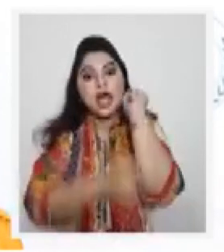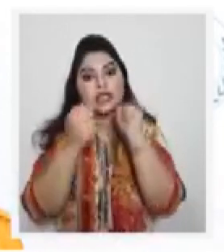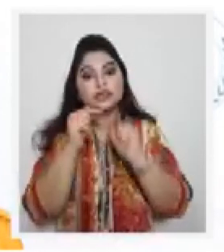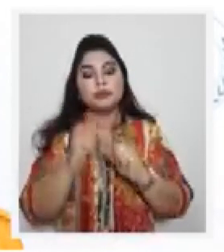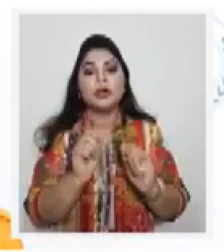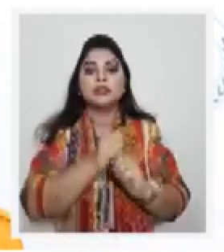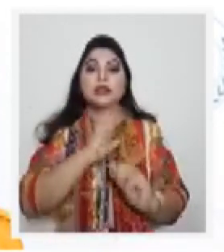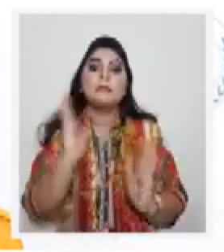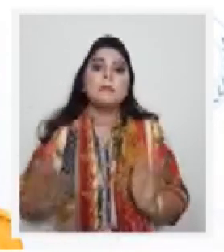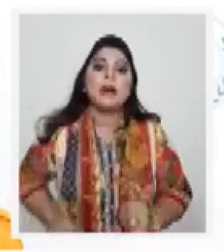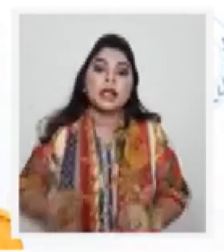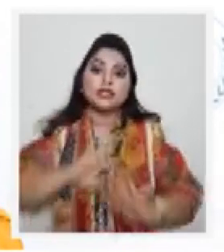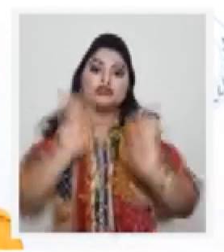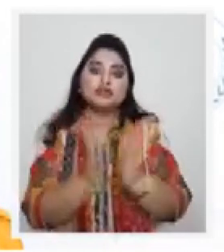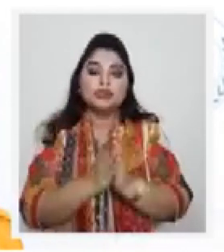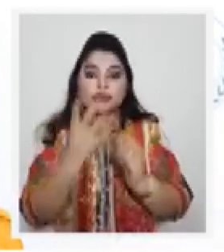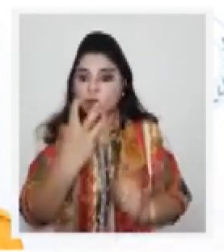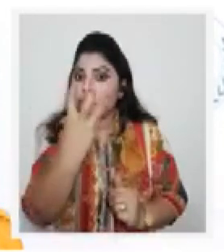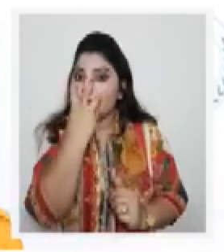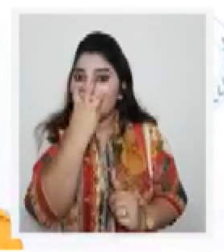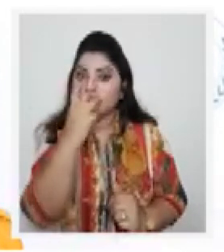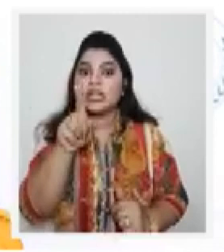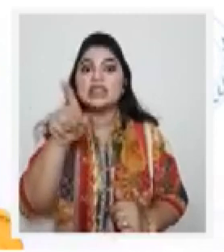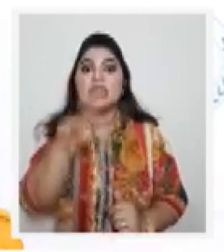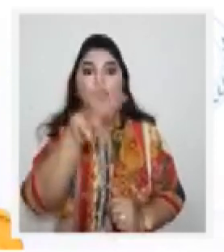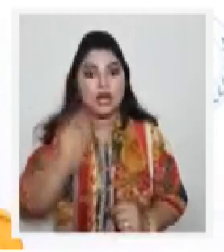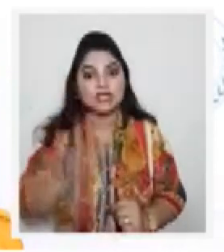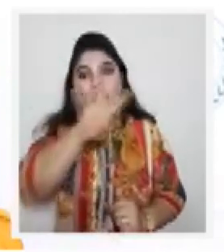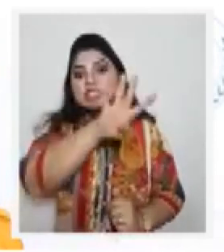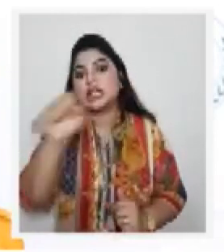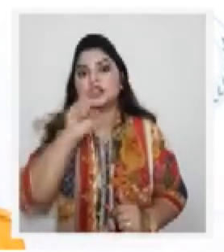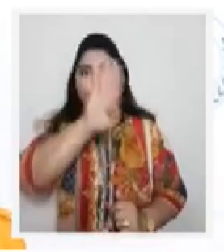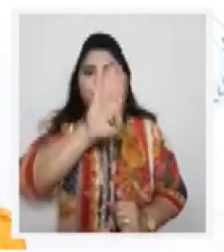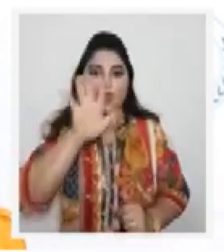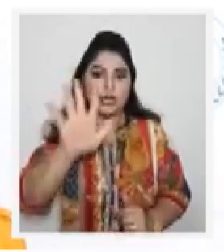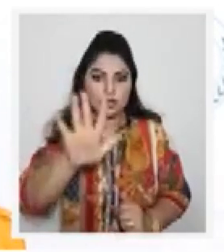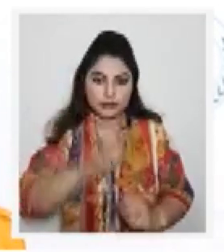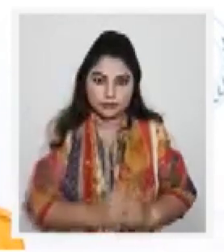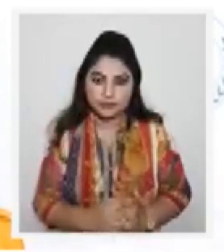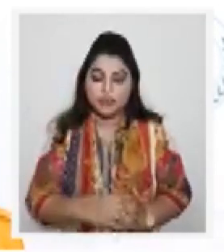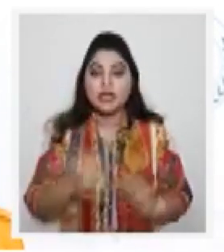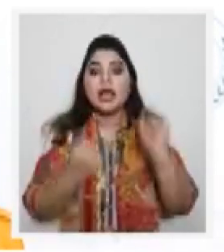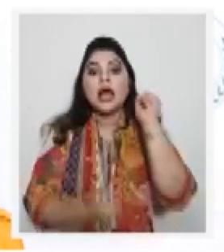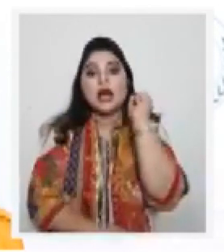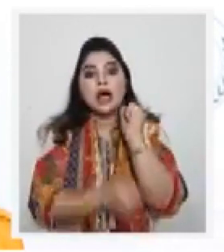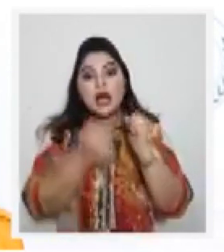12,073টি, সারা দেশে ICU বেডের সংখ্যা 275টি এবং সারা দেশে অক্সিজেন সিলিন্ডারের সংখ্যা